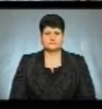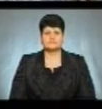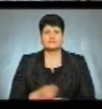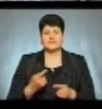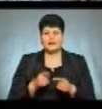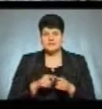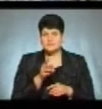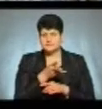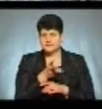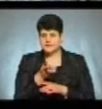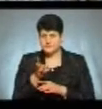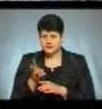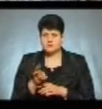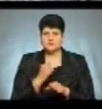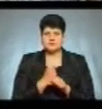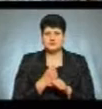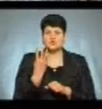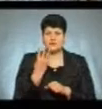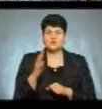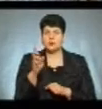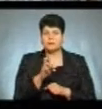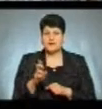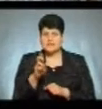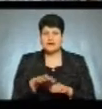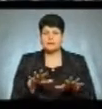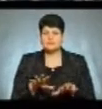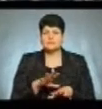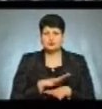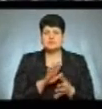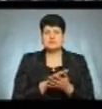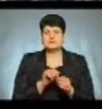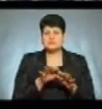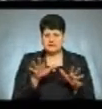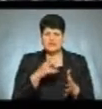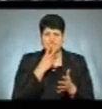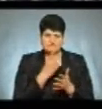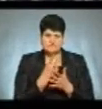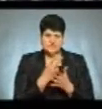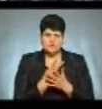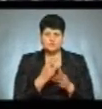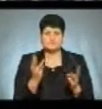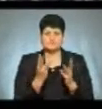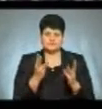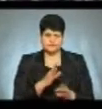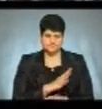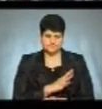Ці кадри наша знімальна група зняла 4 березня на місці, де були відходи. Видно сліди згарища.